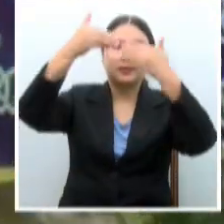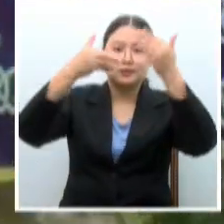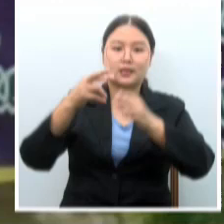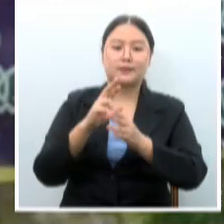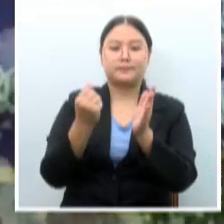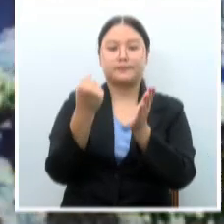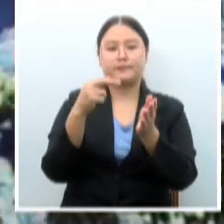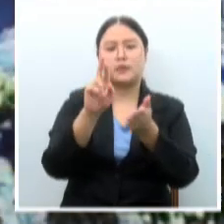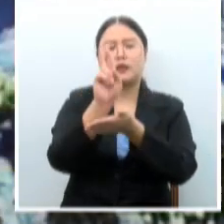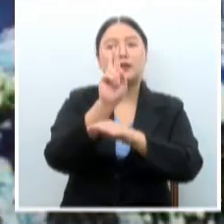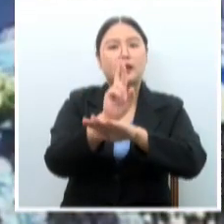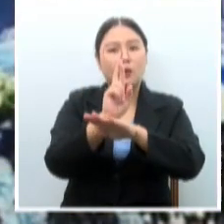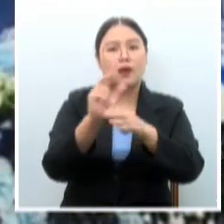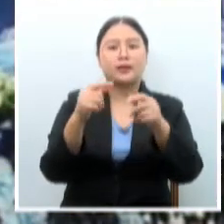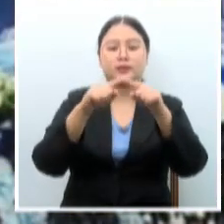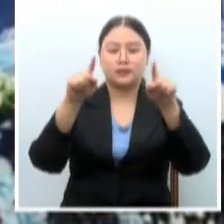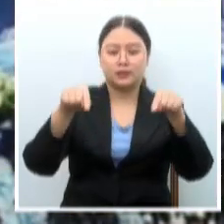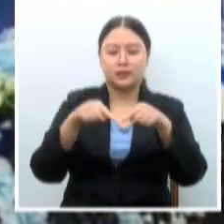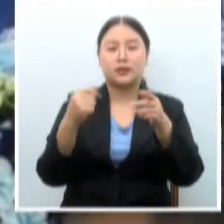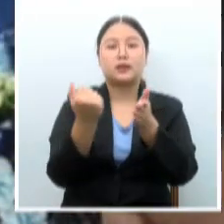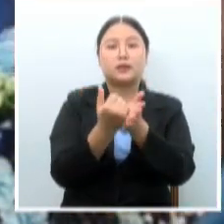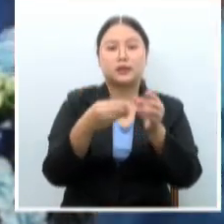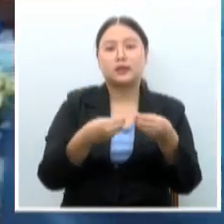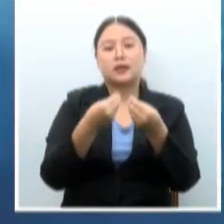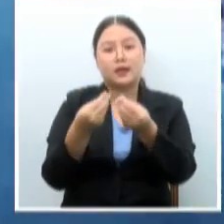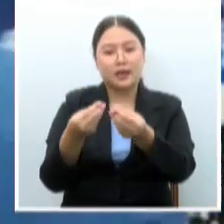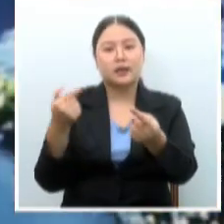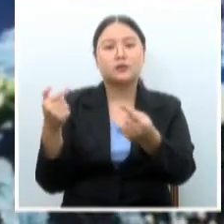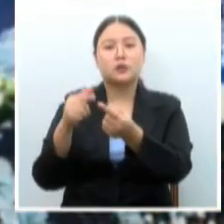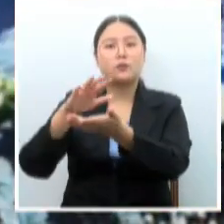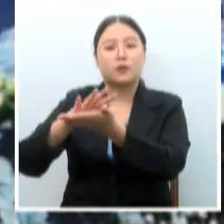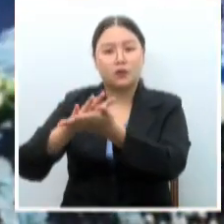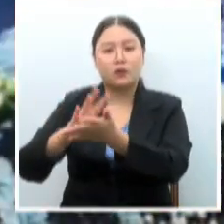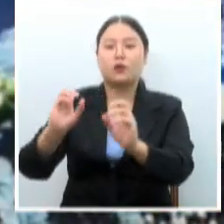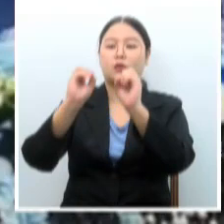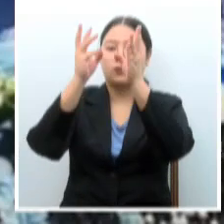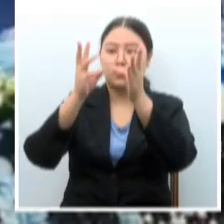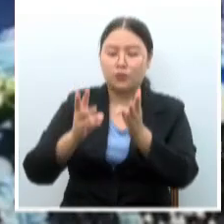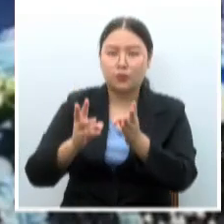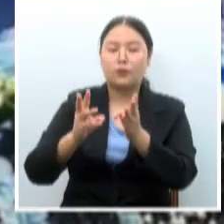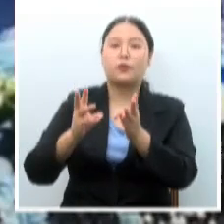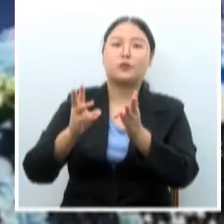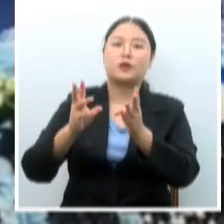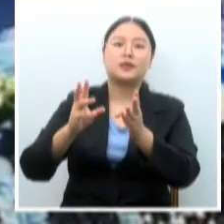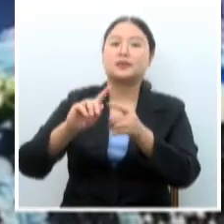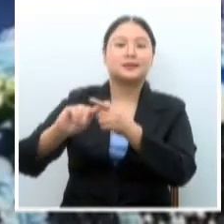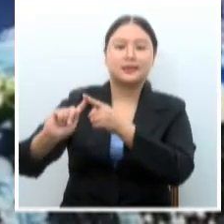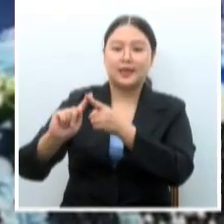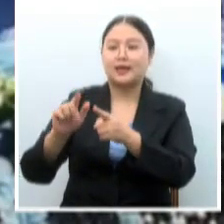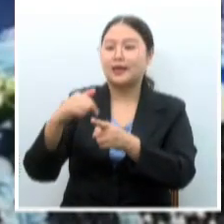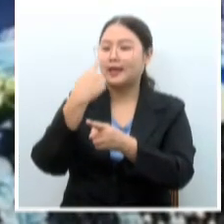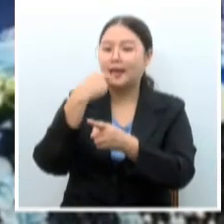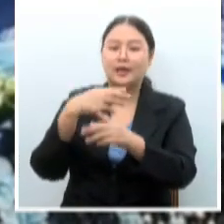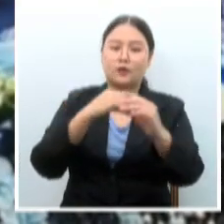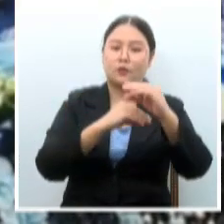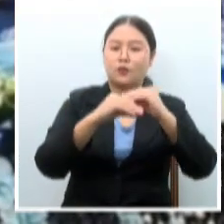โล่รางวัลเกียรติบัตรยกย่องเชิดชูเกียรติให้กับสถานศึกษาข้าราชการครูและบุคลากรทางการศึกษาที่ดำเนินงานตามโ